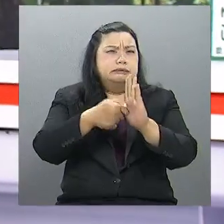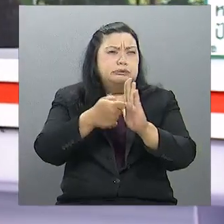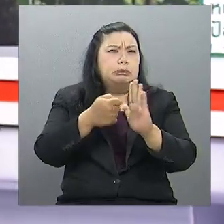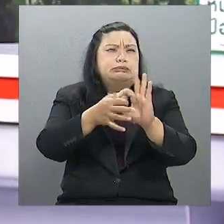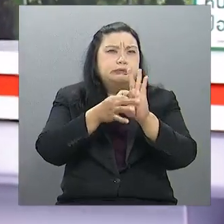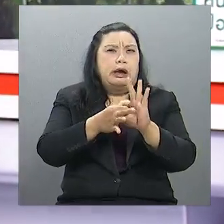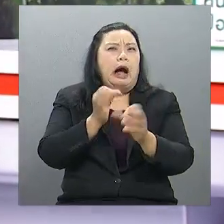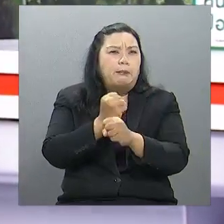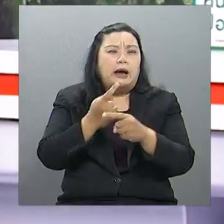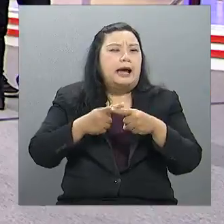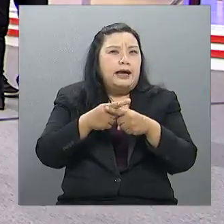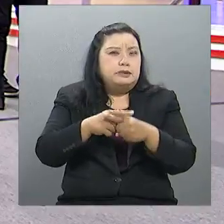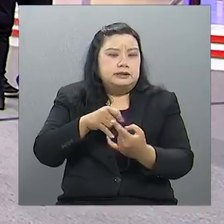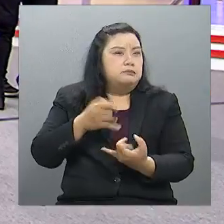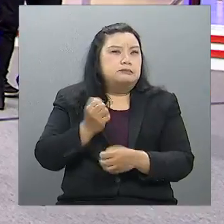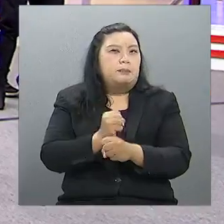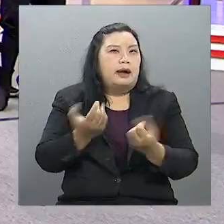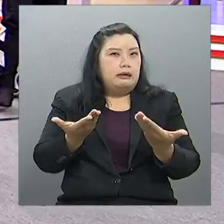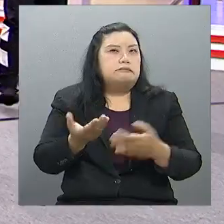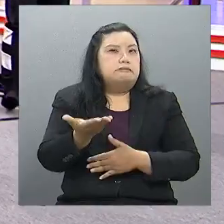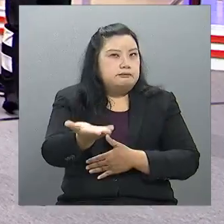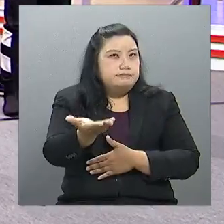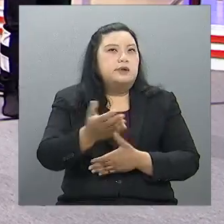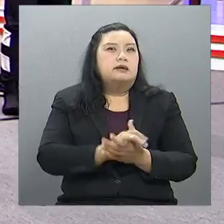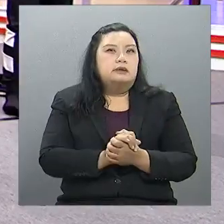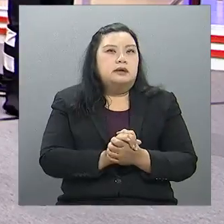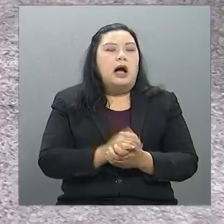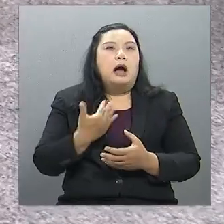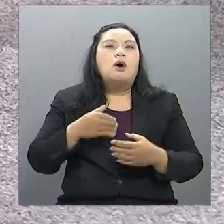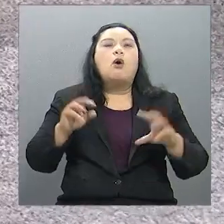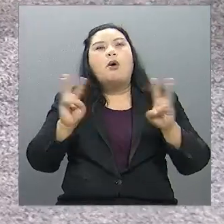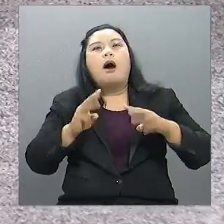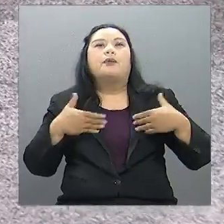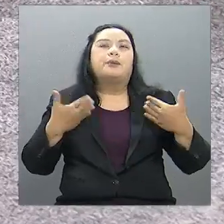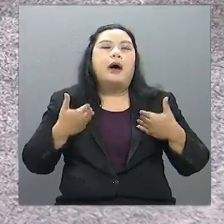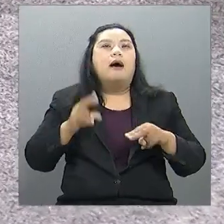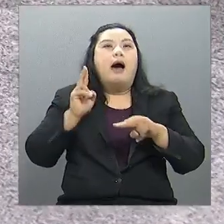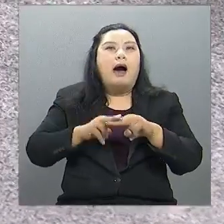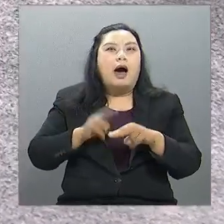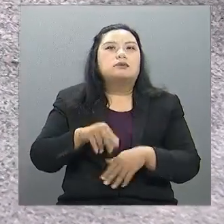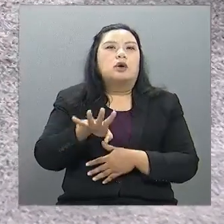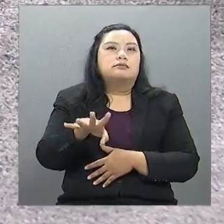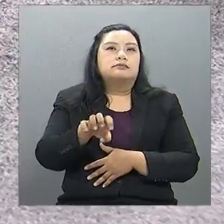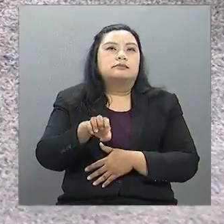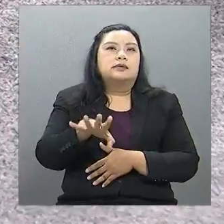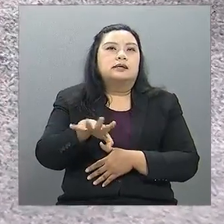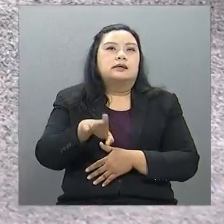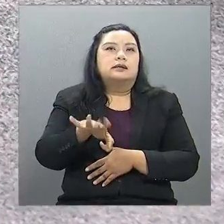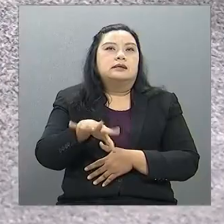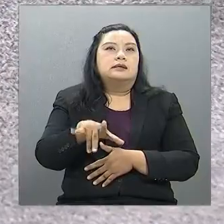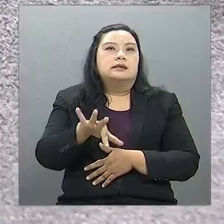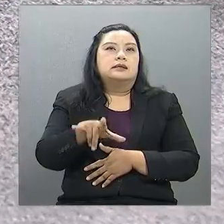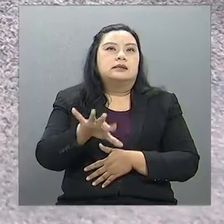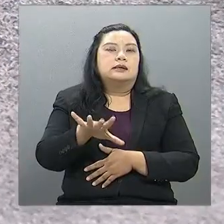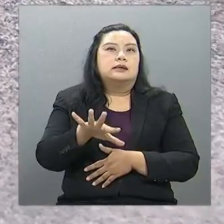legitimateะนั้ถาน rode- challsts LIKE บริหารเยระพิมาท่านะผมต้องเริมใหมาขึทเท้าผมเองนะครับไม